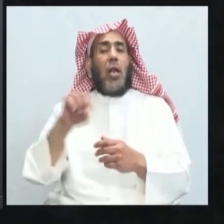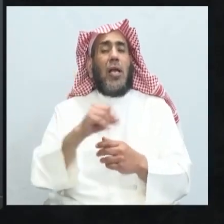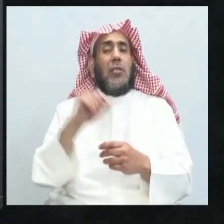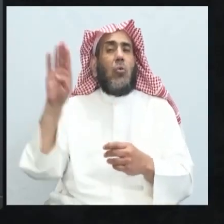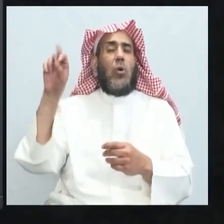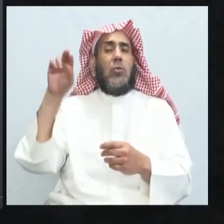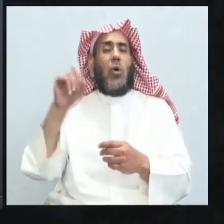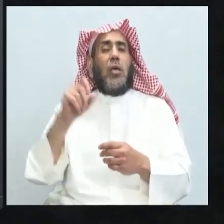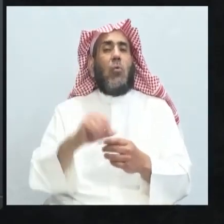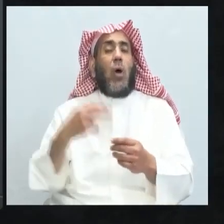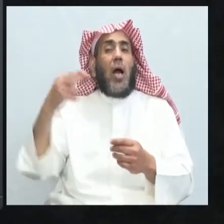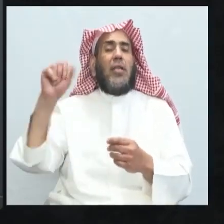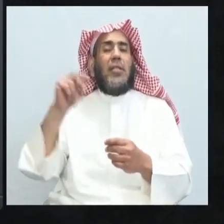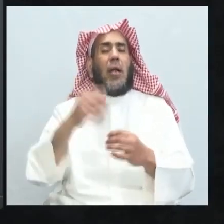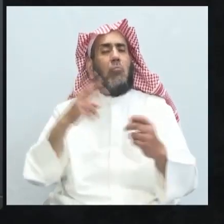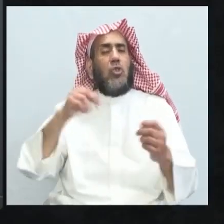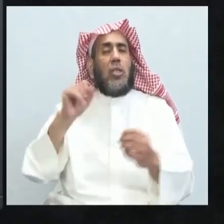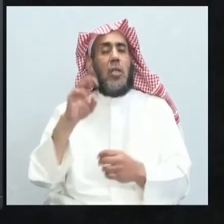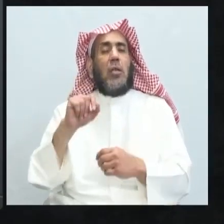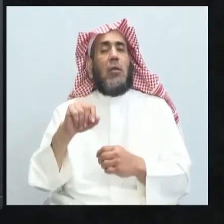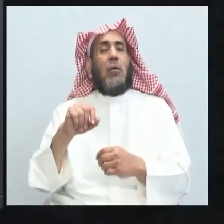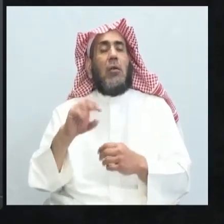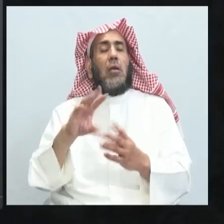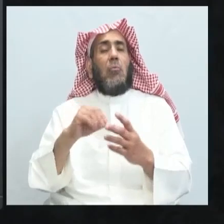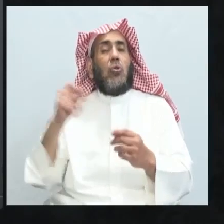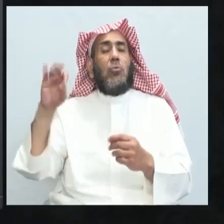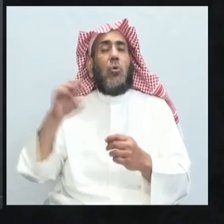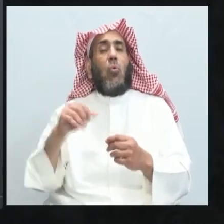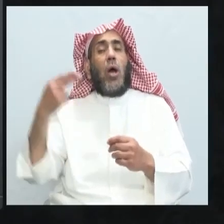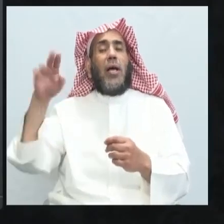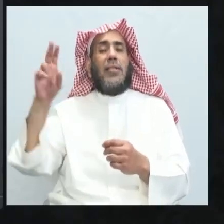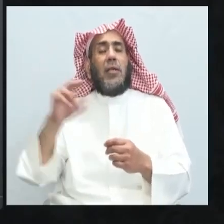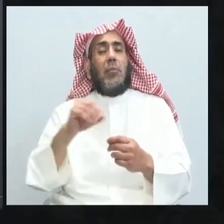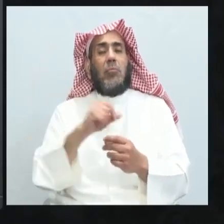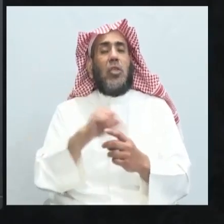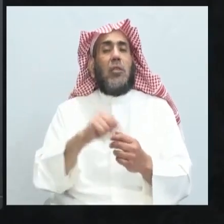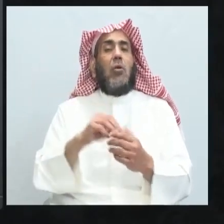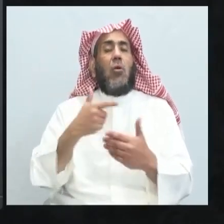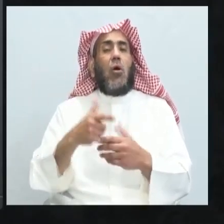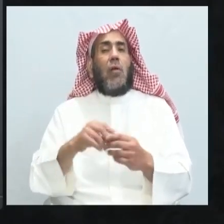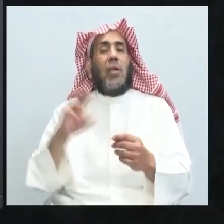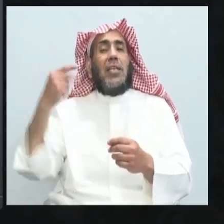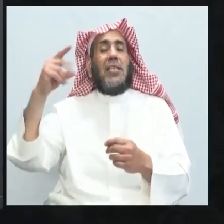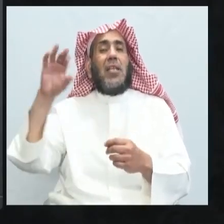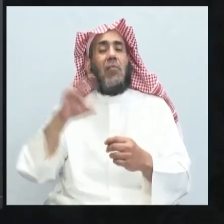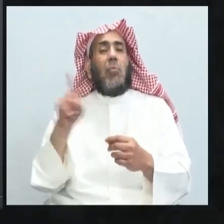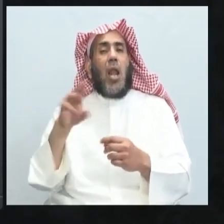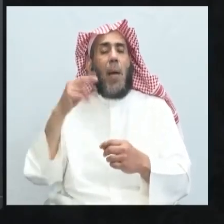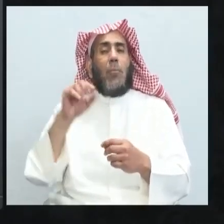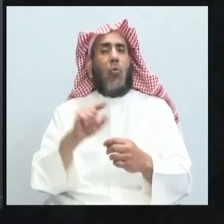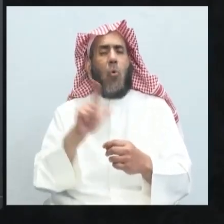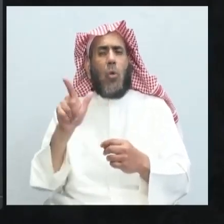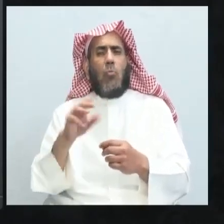زهير ثم عنتر بن شداد عفوا نموذج مري القيس وكذلك عنتر المشداد وعرفنا ايضا لطرفه بالعبد وكيف انه